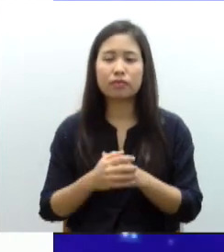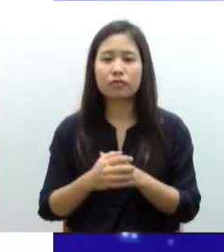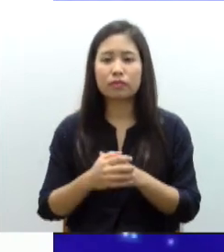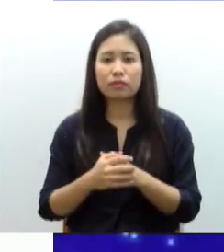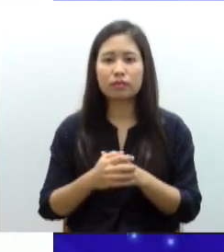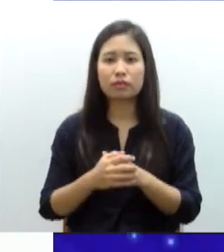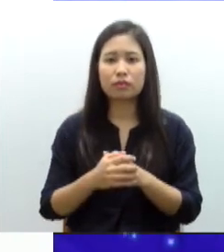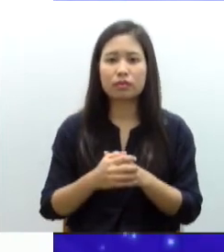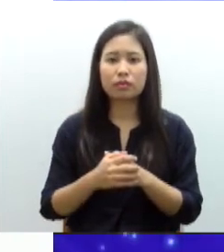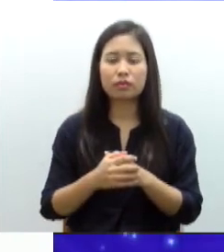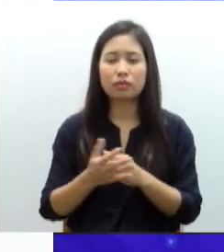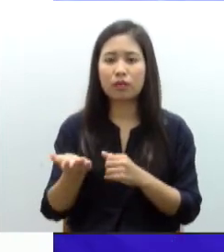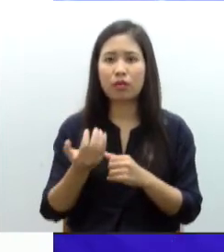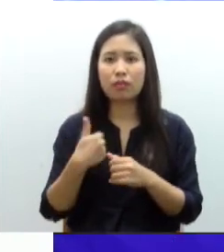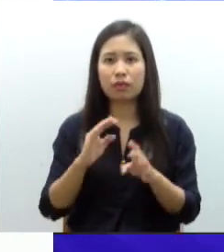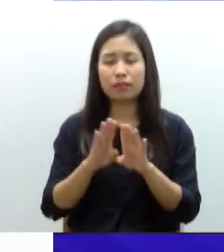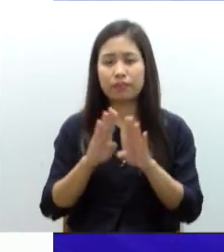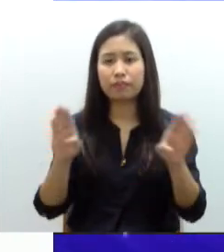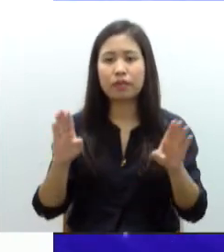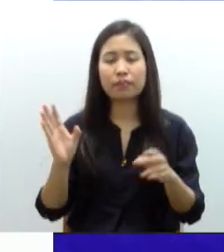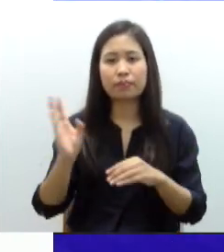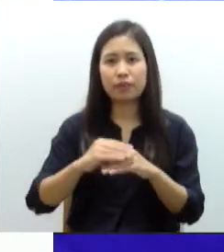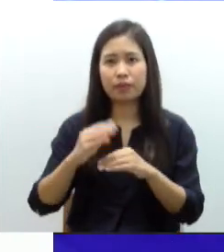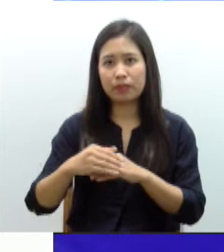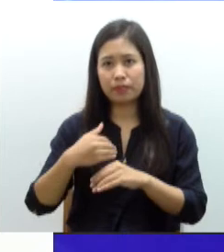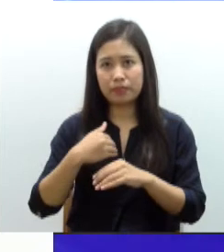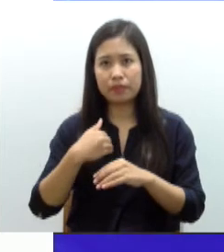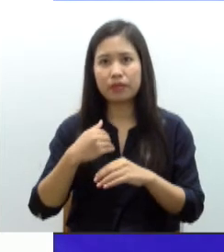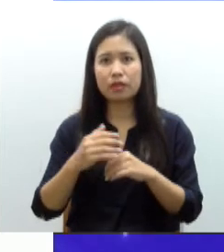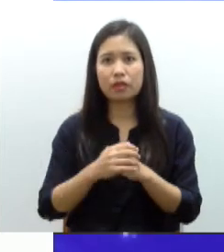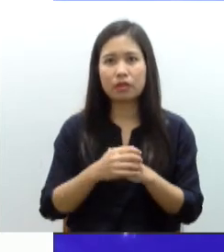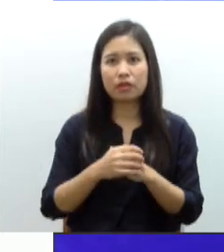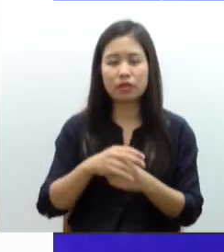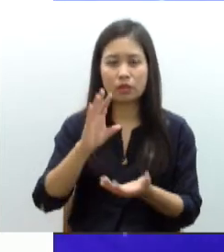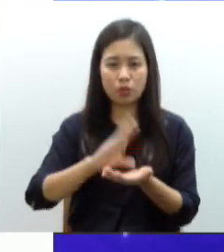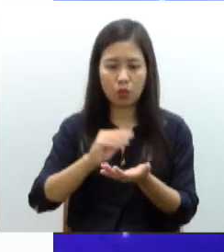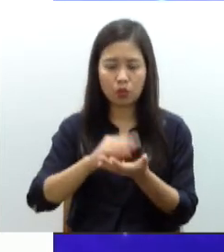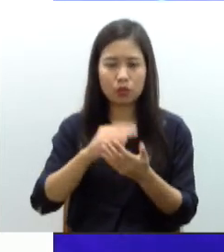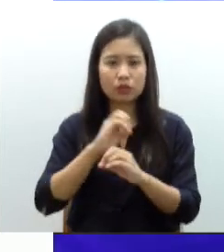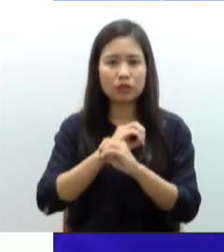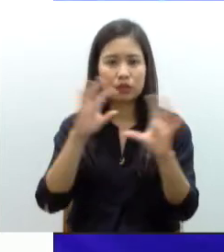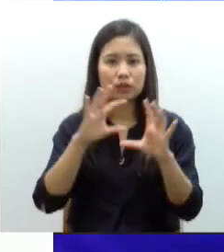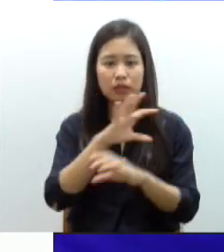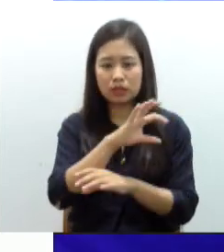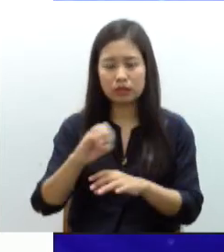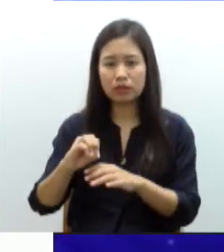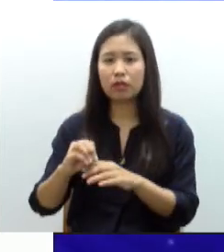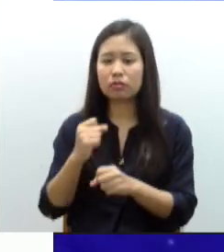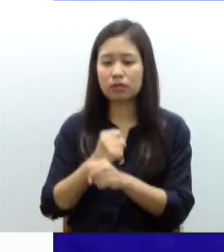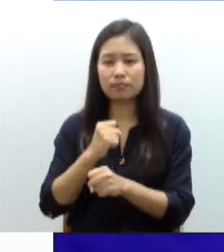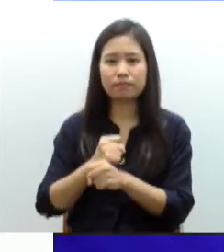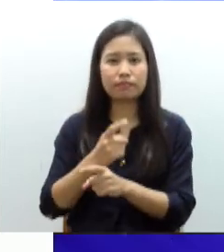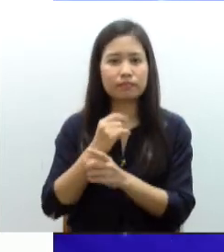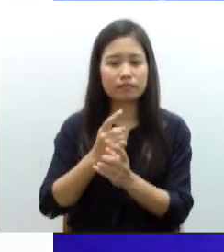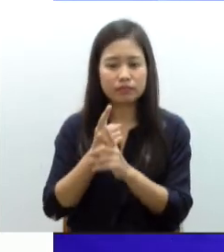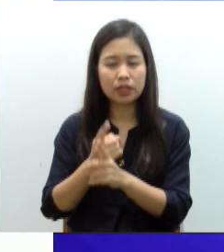ครับว่าโอเคข้อมูลอะไรต่างๆเนี่ย O1 ถึง O43 นะครับแล้วก็เราก็จะมีการนำอย่างที่เรียนว่าเราจับเก็บมาตรการนั้นมา